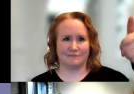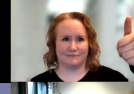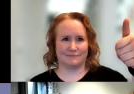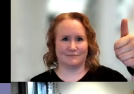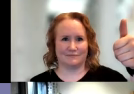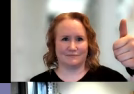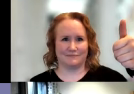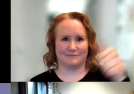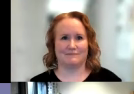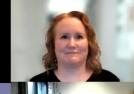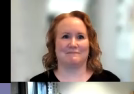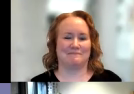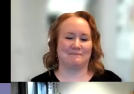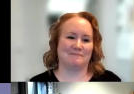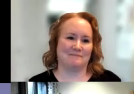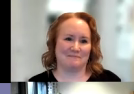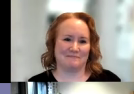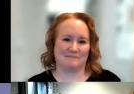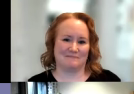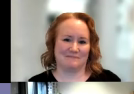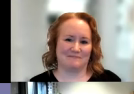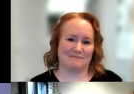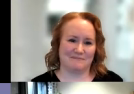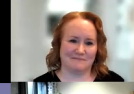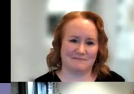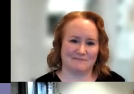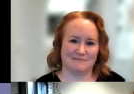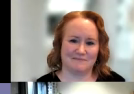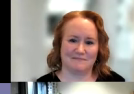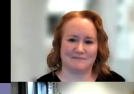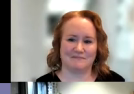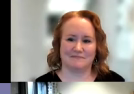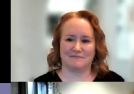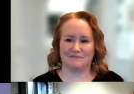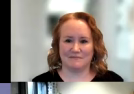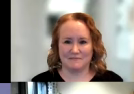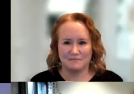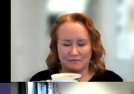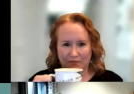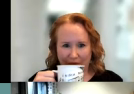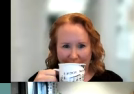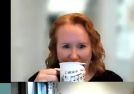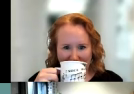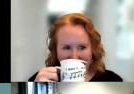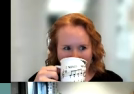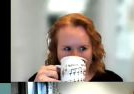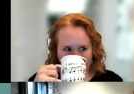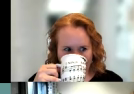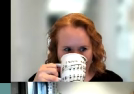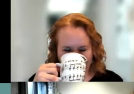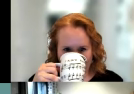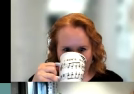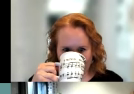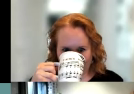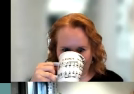Nettsider og apper skal kunne brukes av alle. De skal oppfylle krav til universell utforming. Men hvordan kan